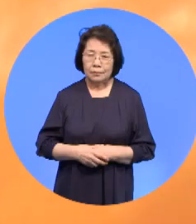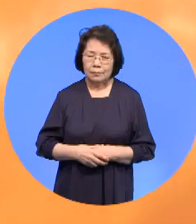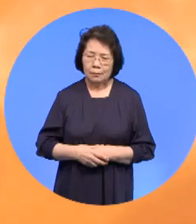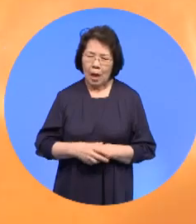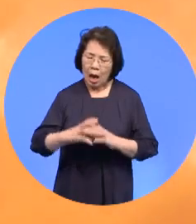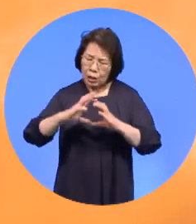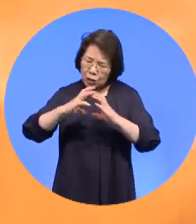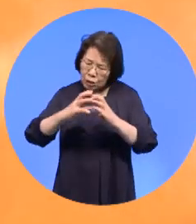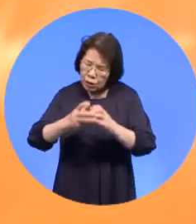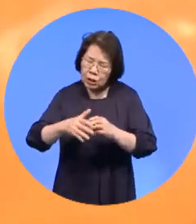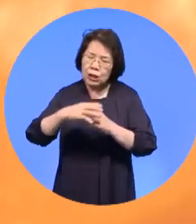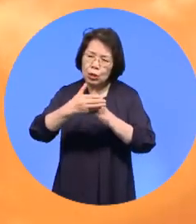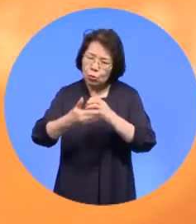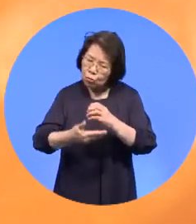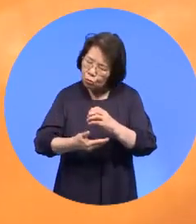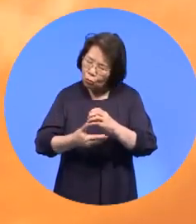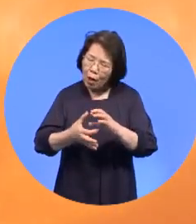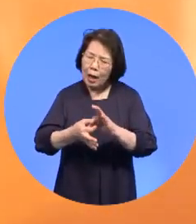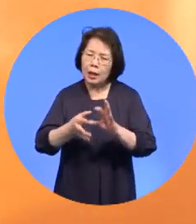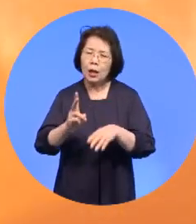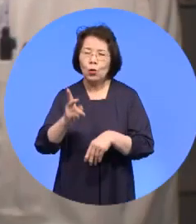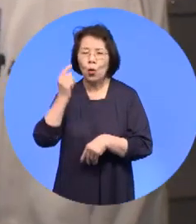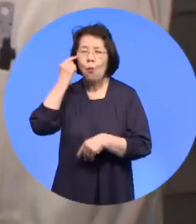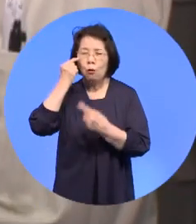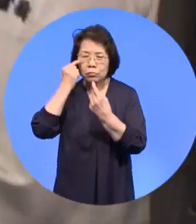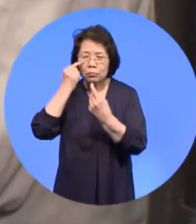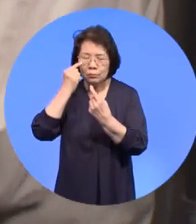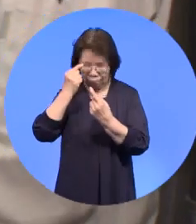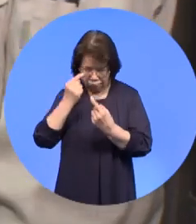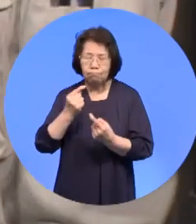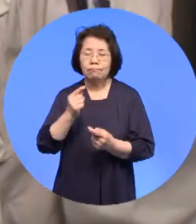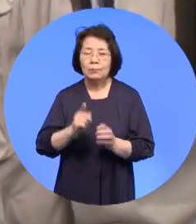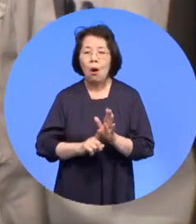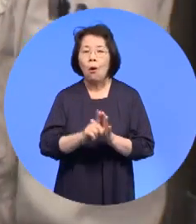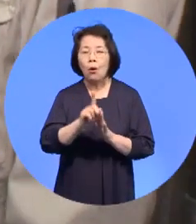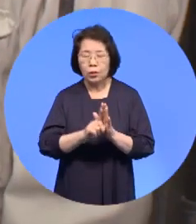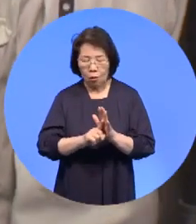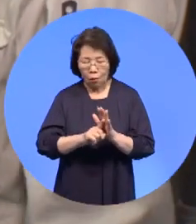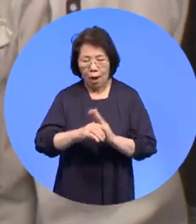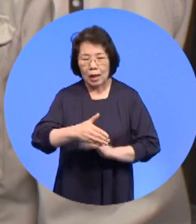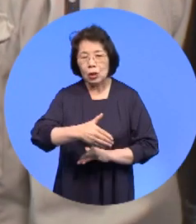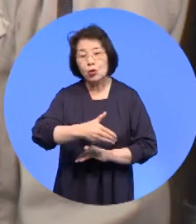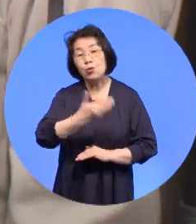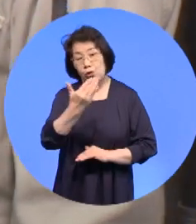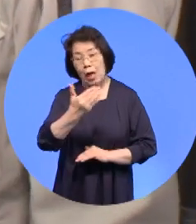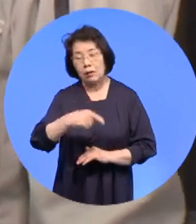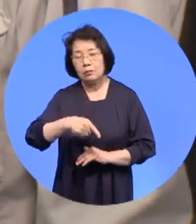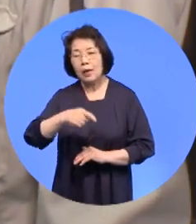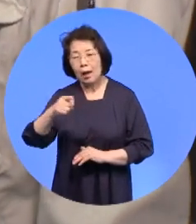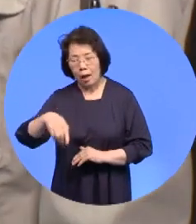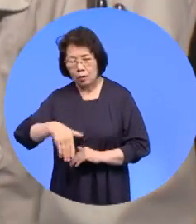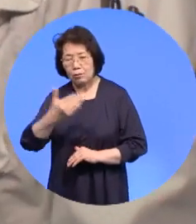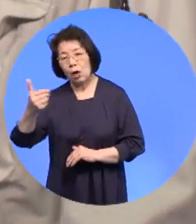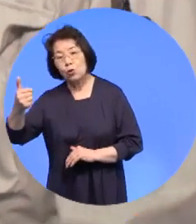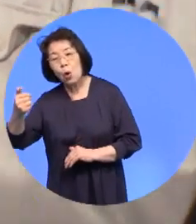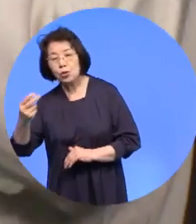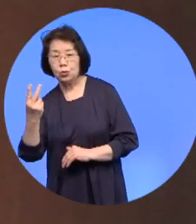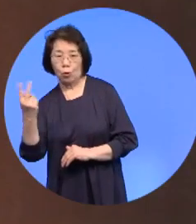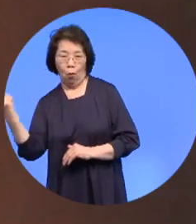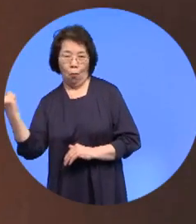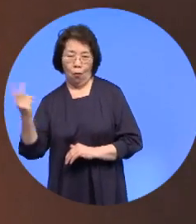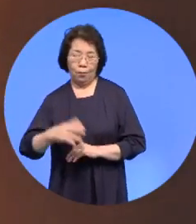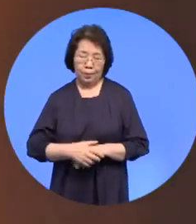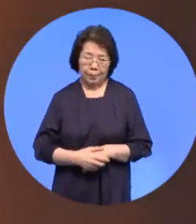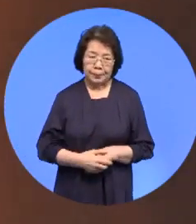方じゃないみたいですよねこの中のね部屋干しか旧約からケア50取ってあり